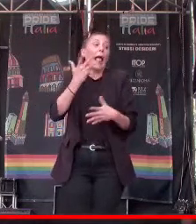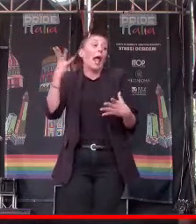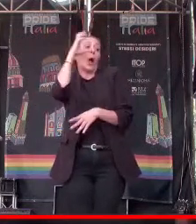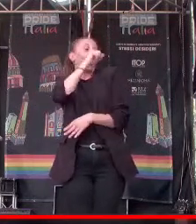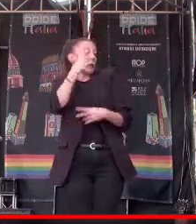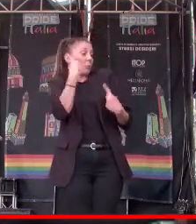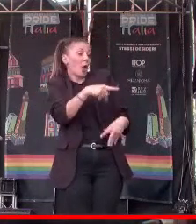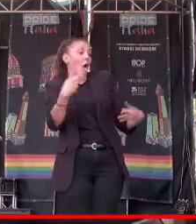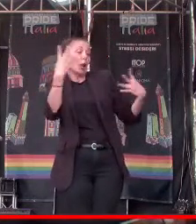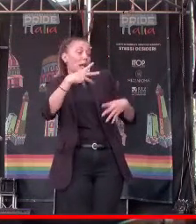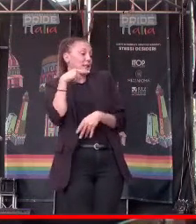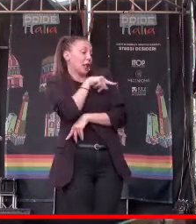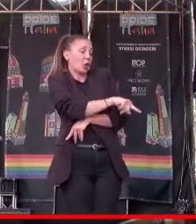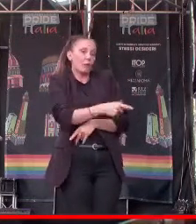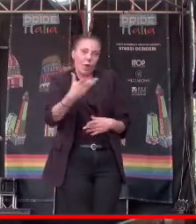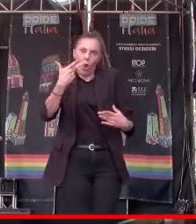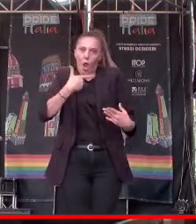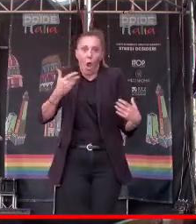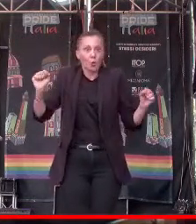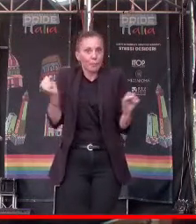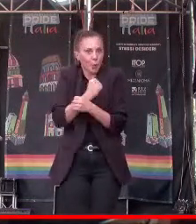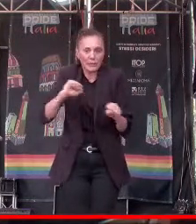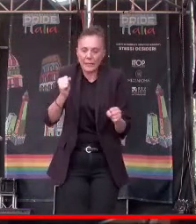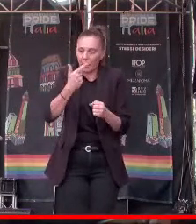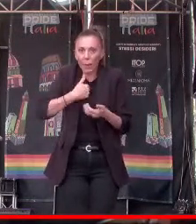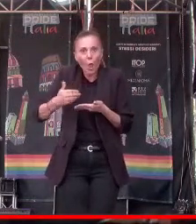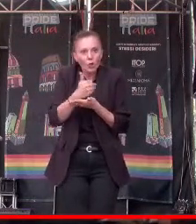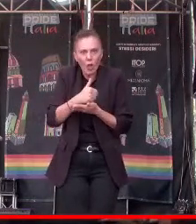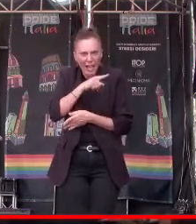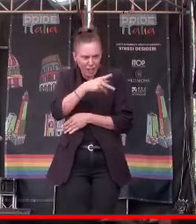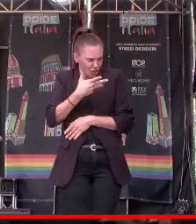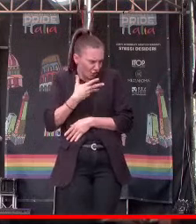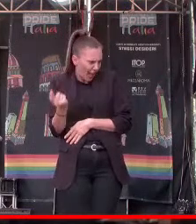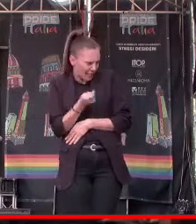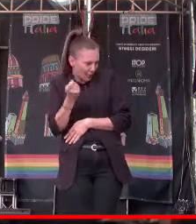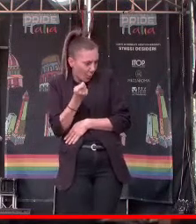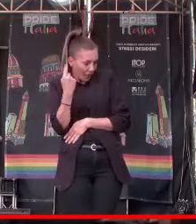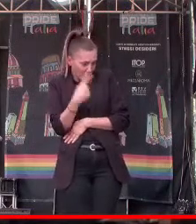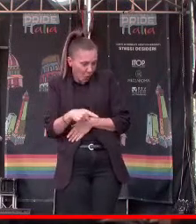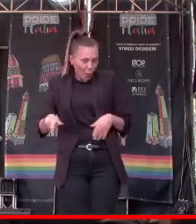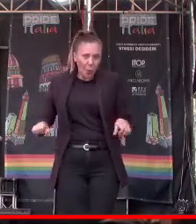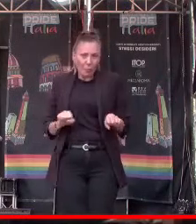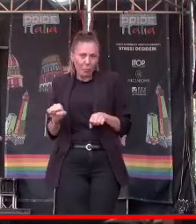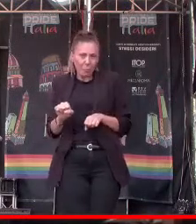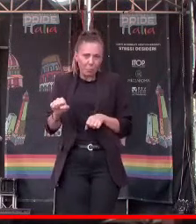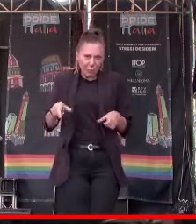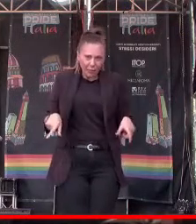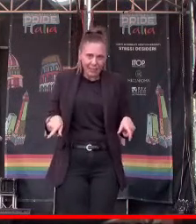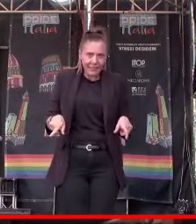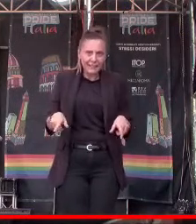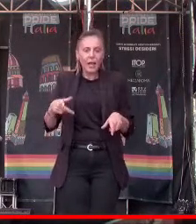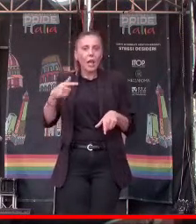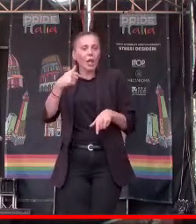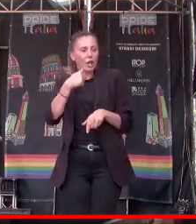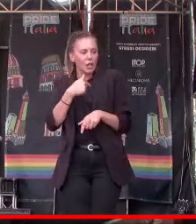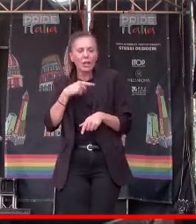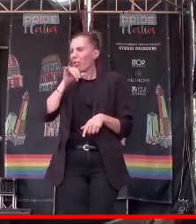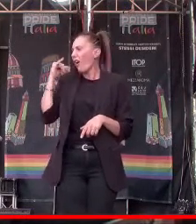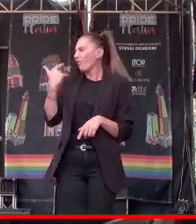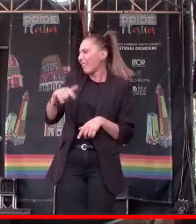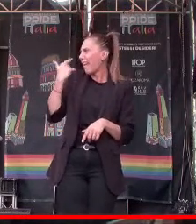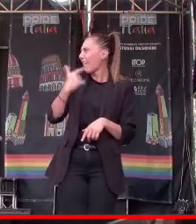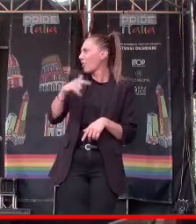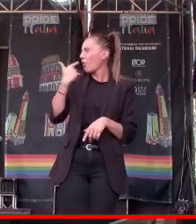tutto noi. Allora, vabbè, se parliamo di chi organizza... Ce l'ha l'assicurazione per sto trapiccolo? Non serve, è una carrozzina, Cristo,